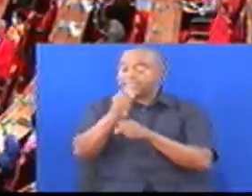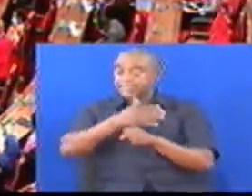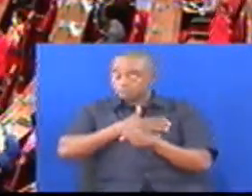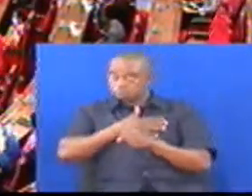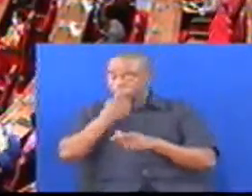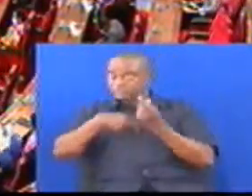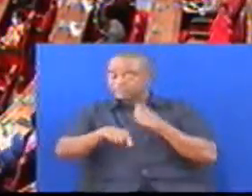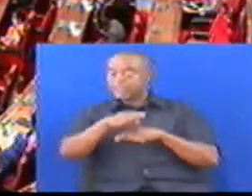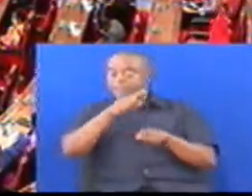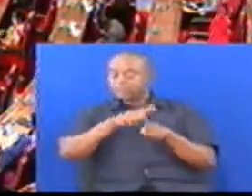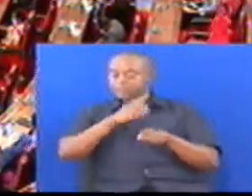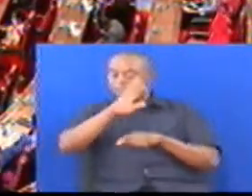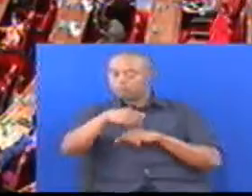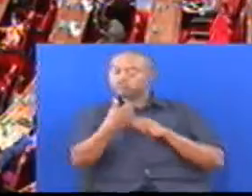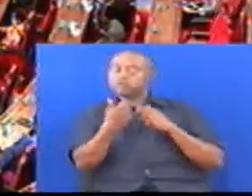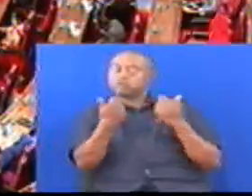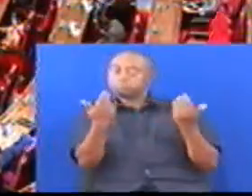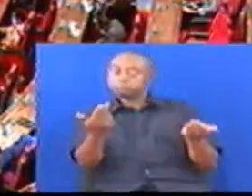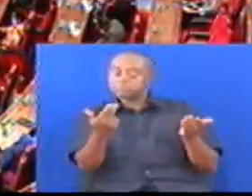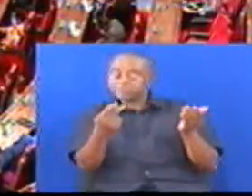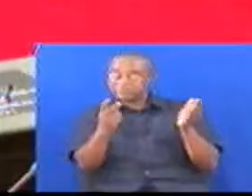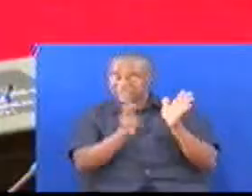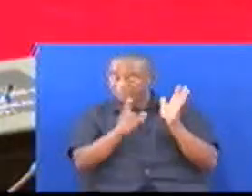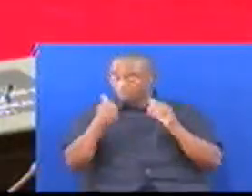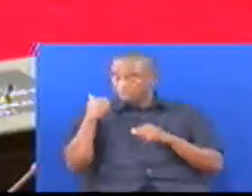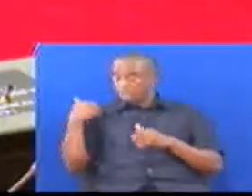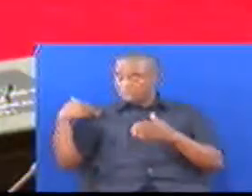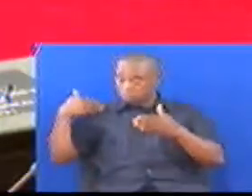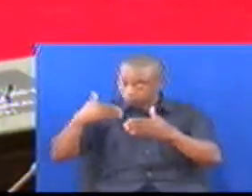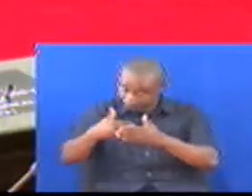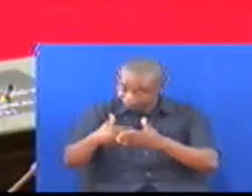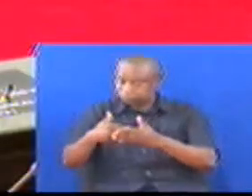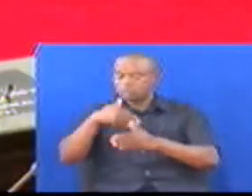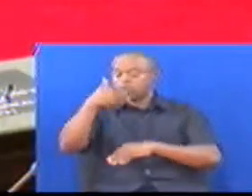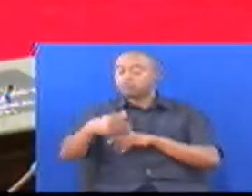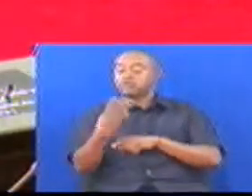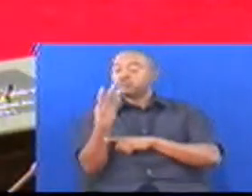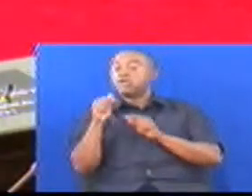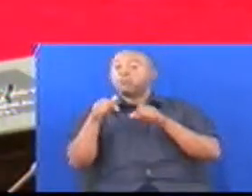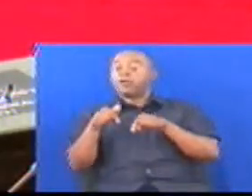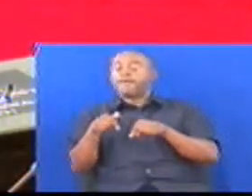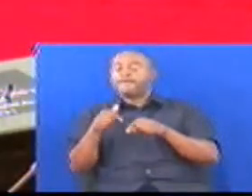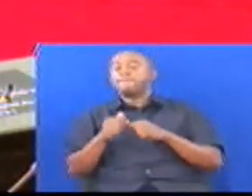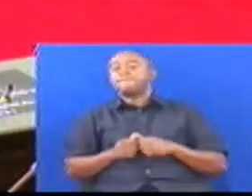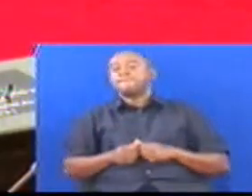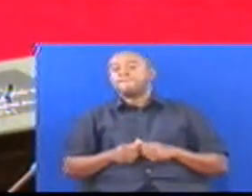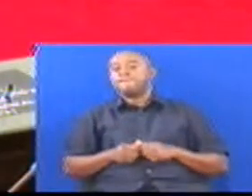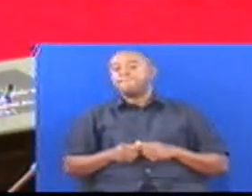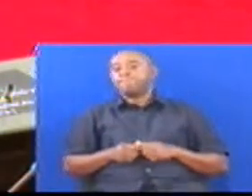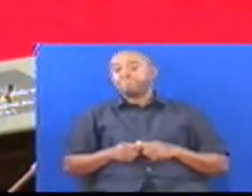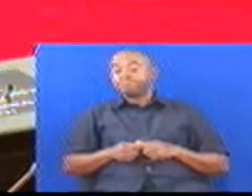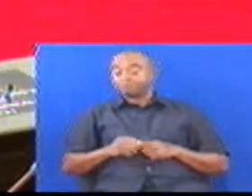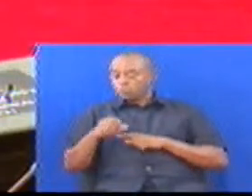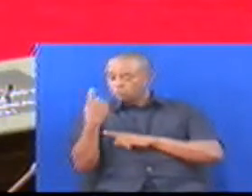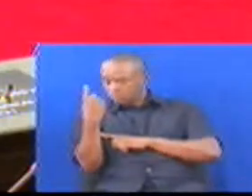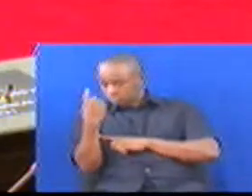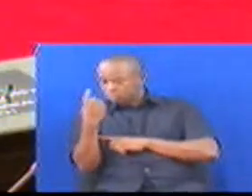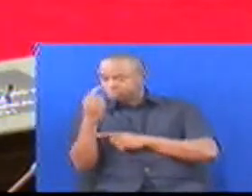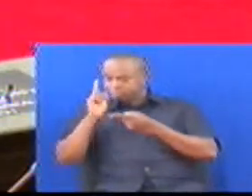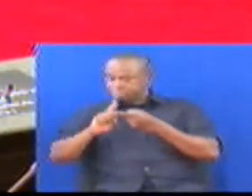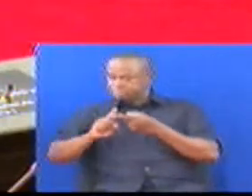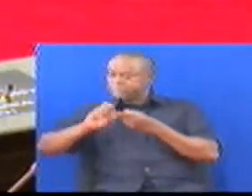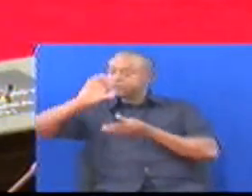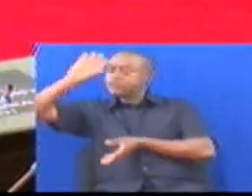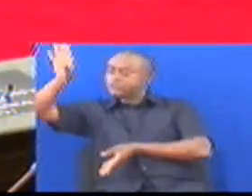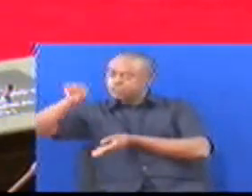kwa kipindi cha Julai 2019 hadi Aprili 2020 kama ifuatavyo. Kwanza, jumla